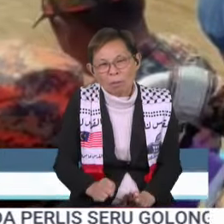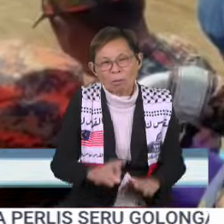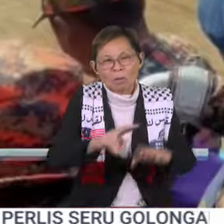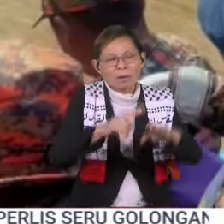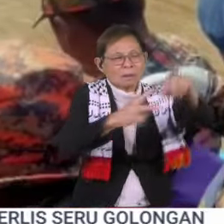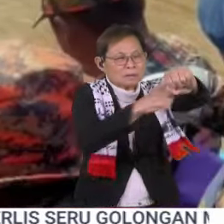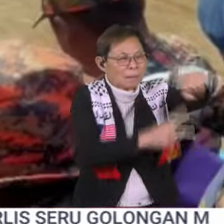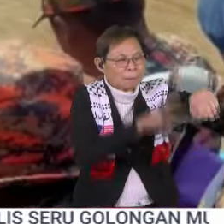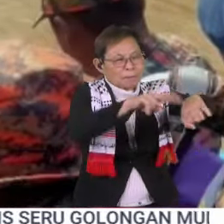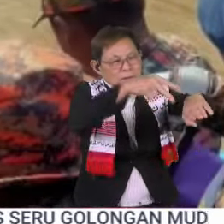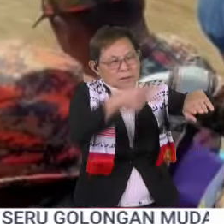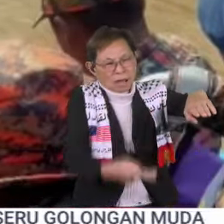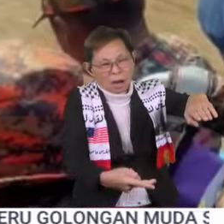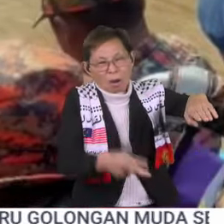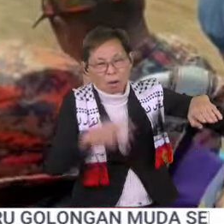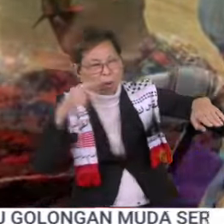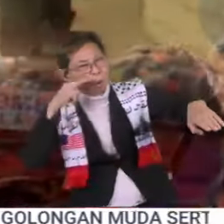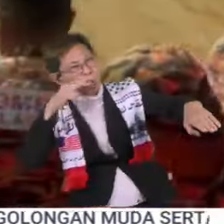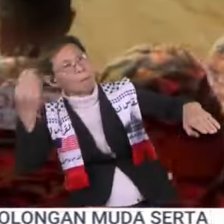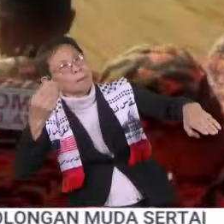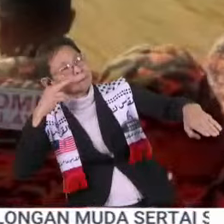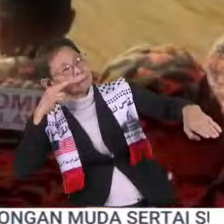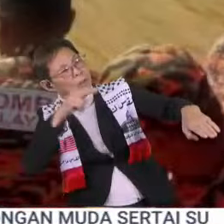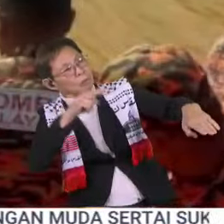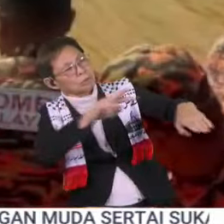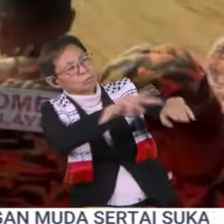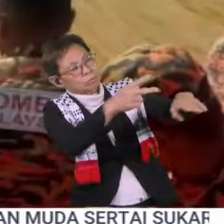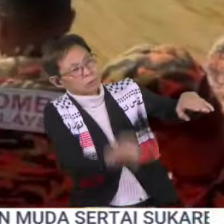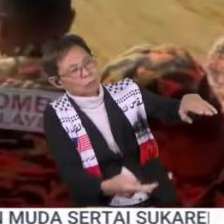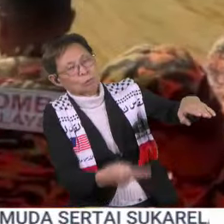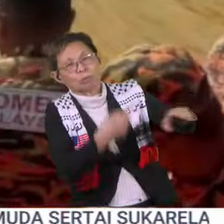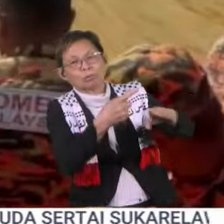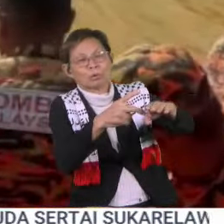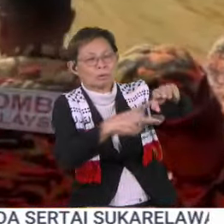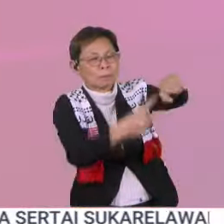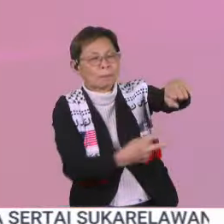dari jambatan tersebut oleh orang awam yang berada di kawasan itu.